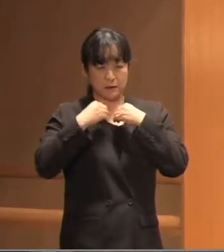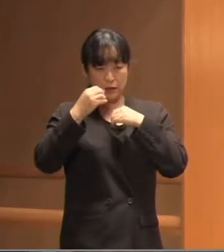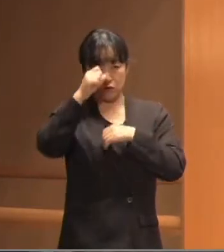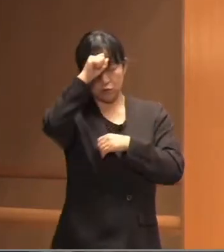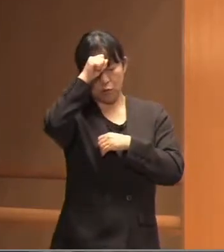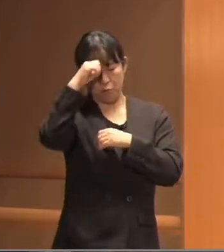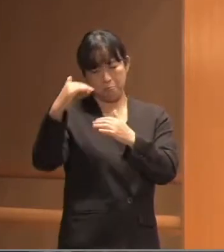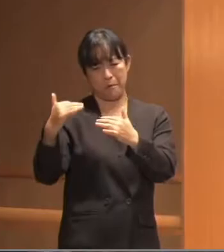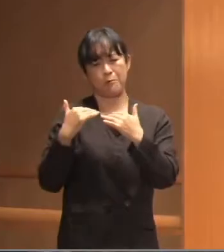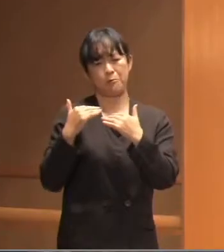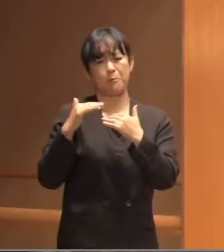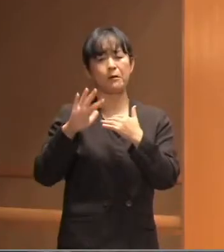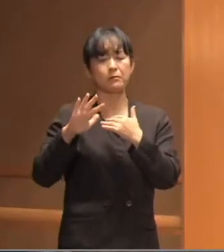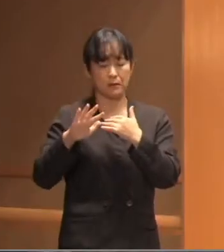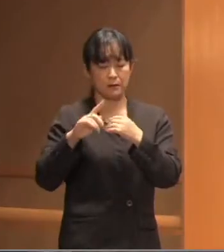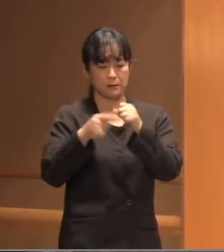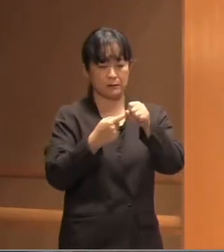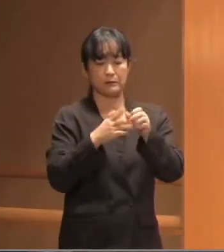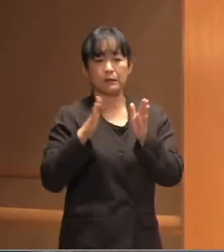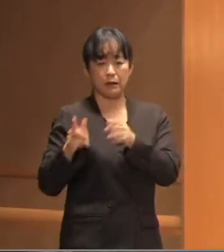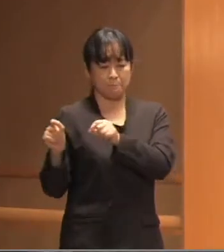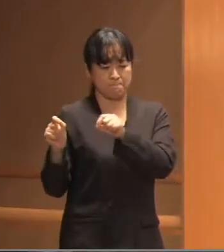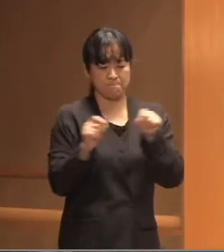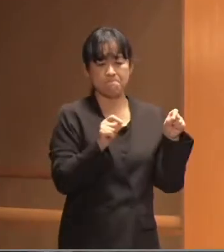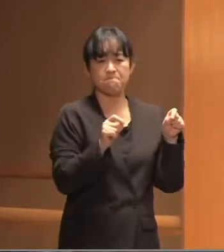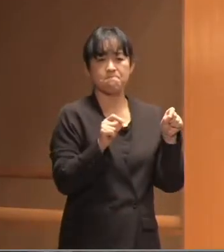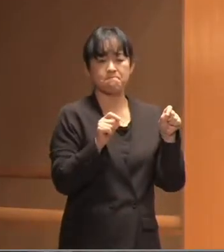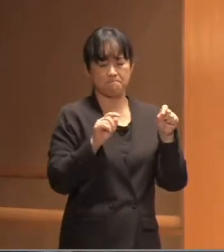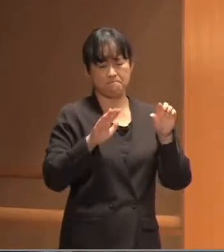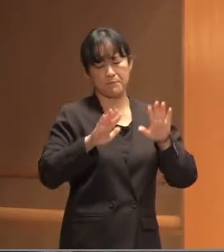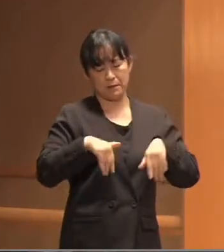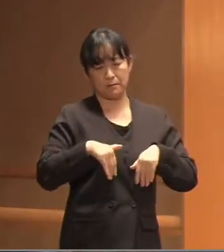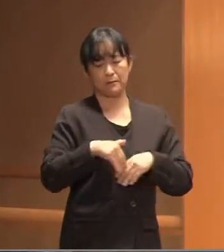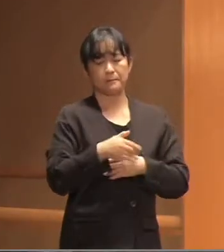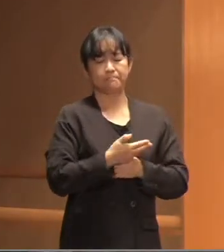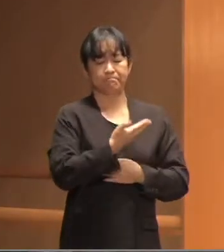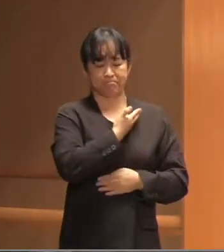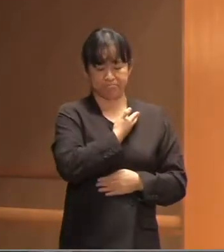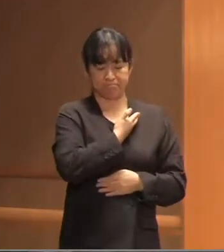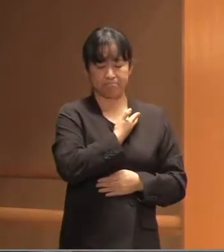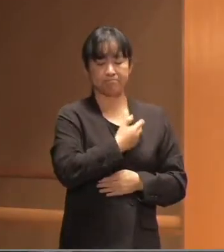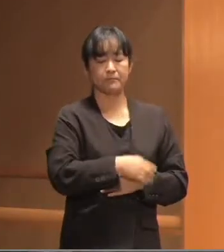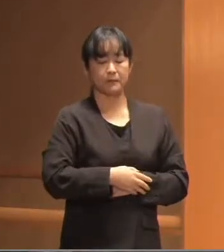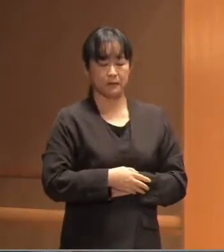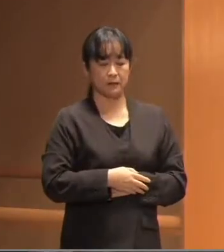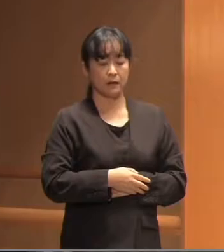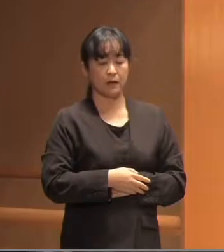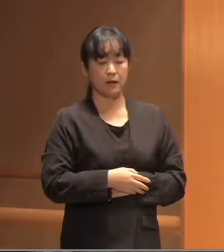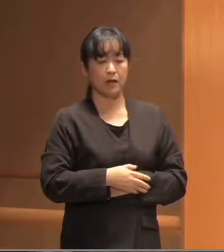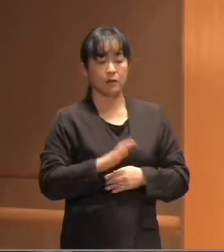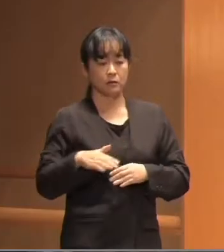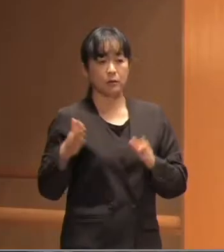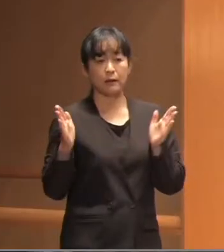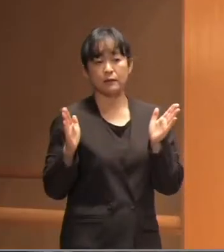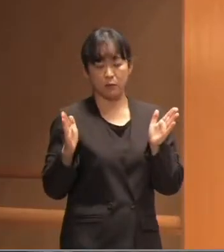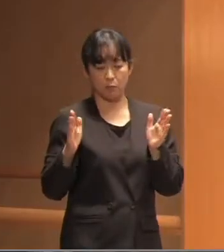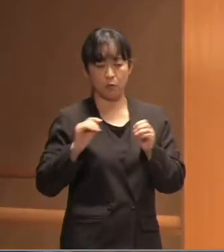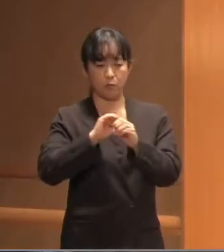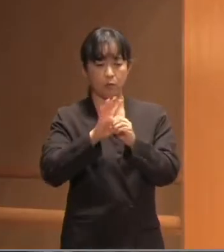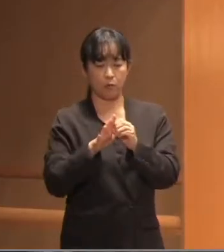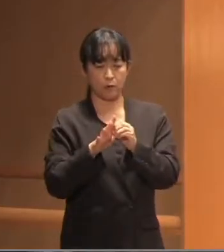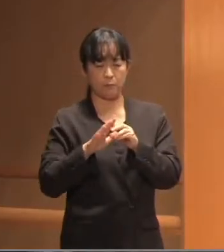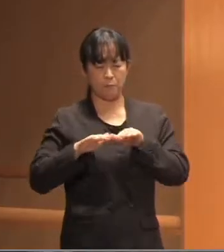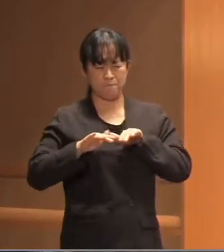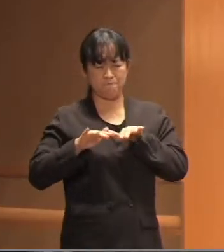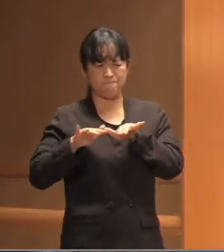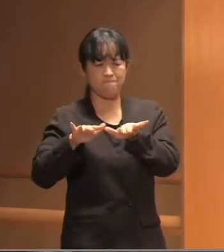で約1年延期を余儀なくされました。その間もコロナが依然感染拡